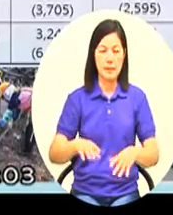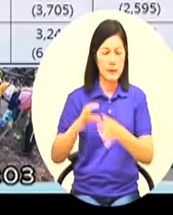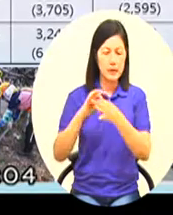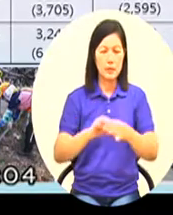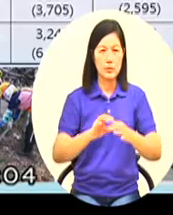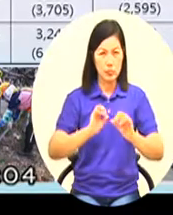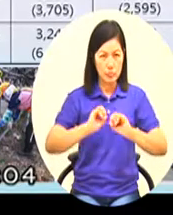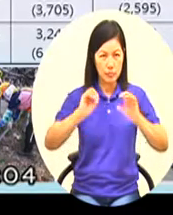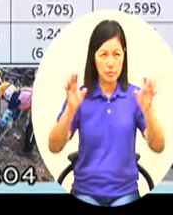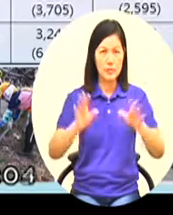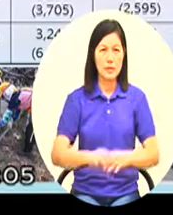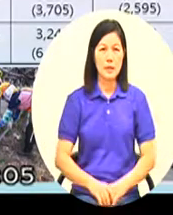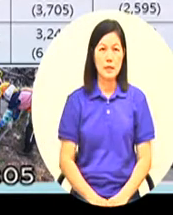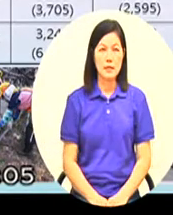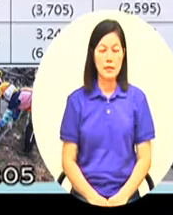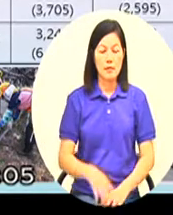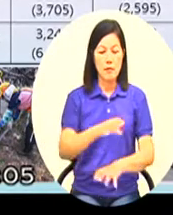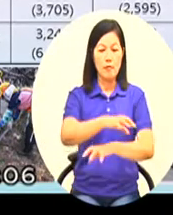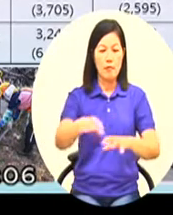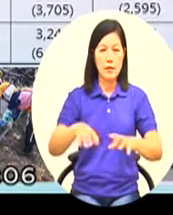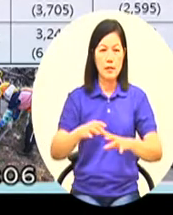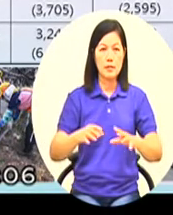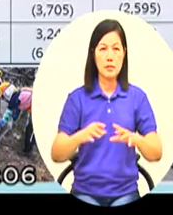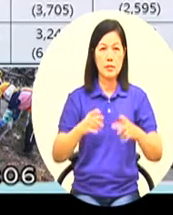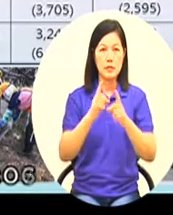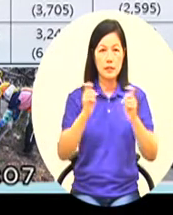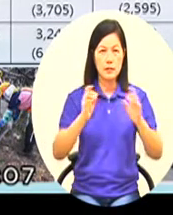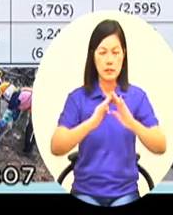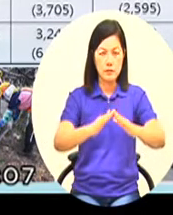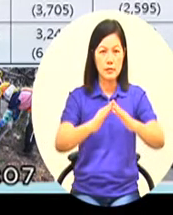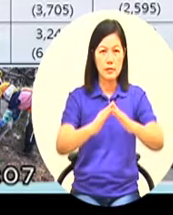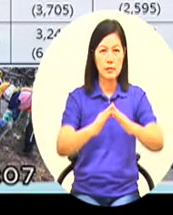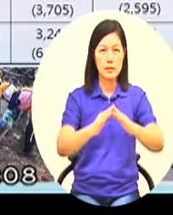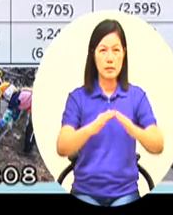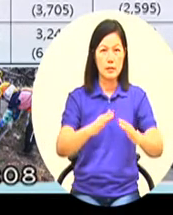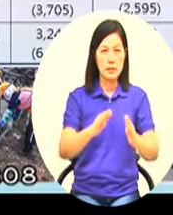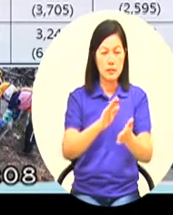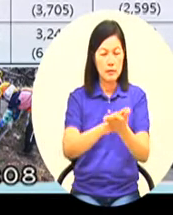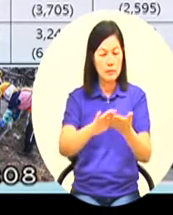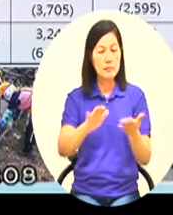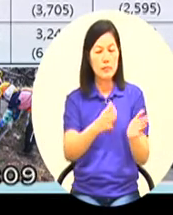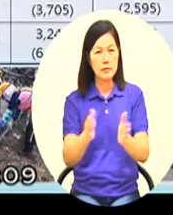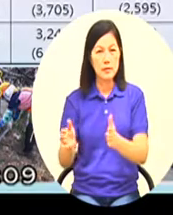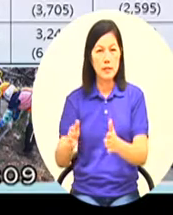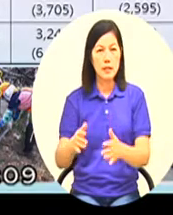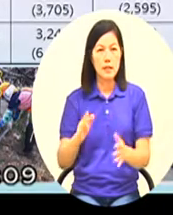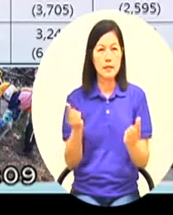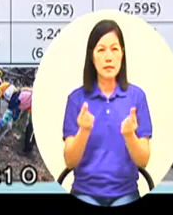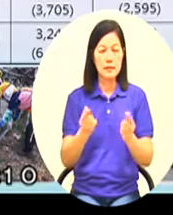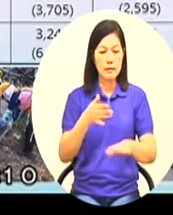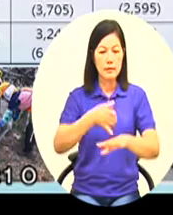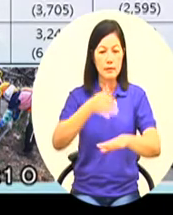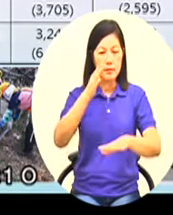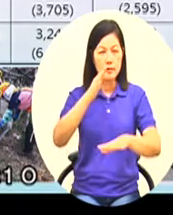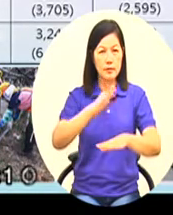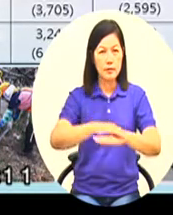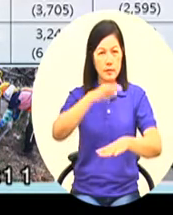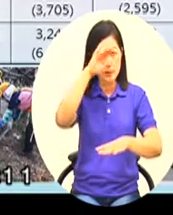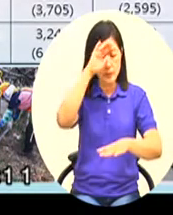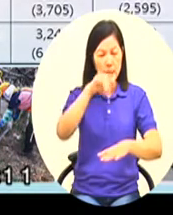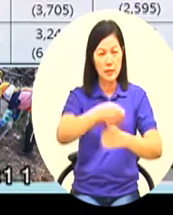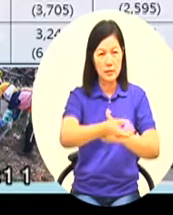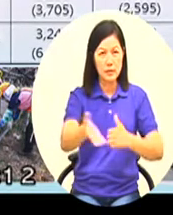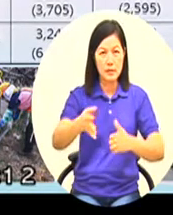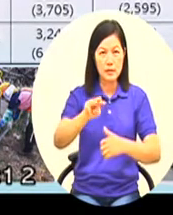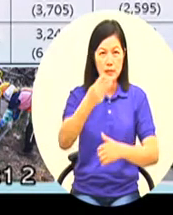那对于环境市容的一个整顿，刚刚卫生局长也有报告过，有关于登革热的部分，我们本土有